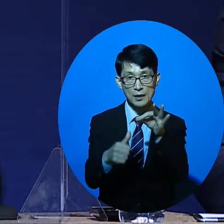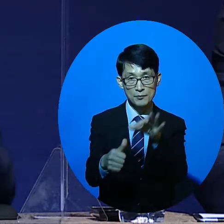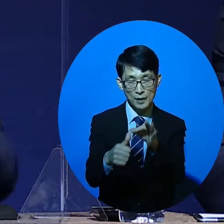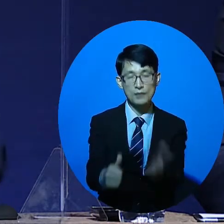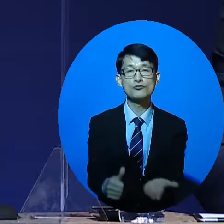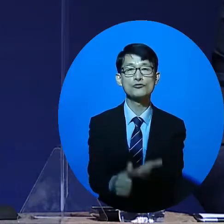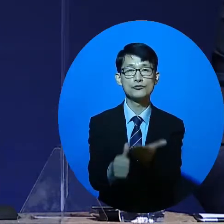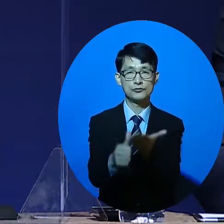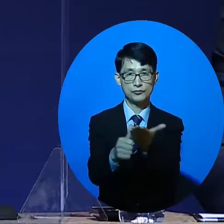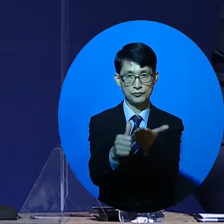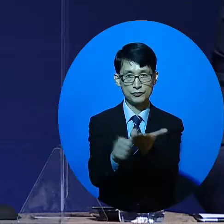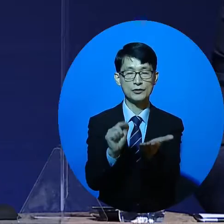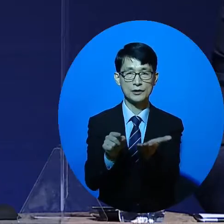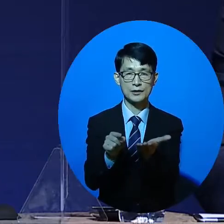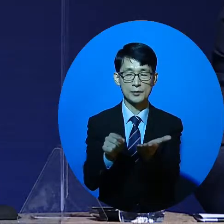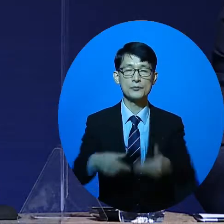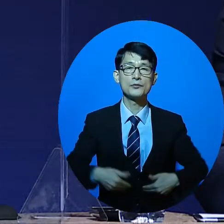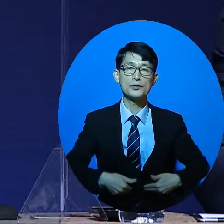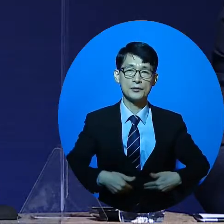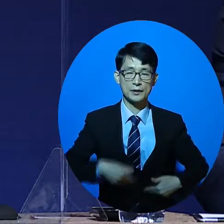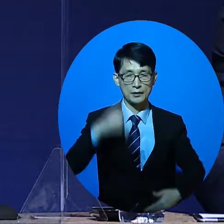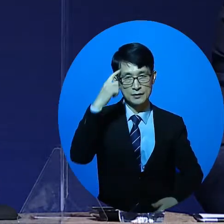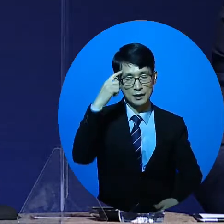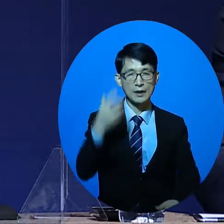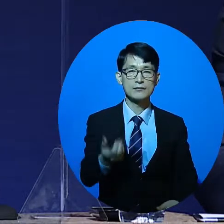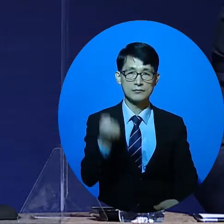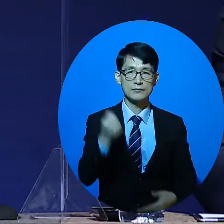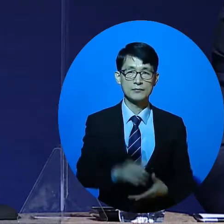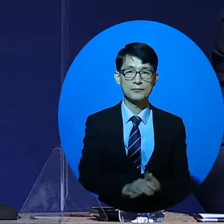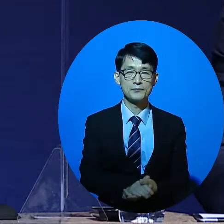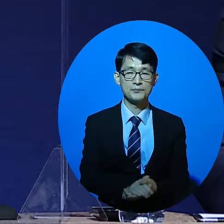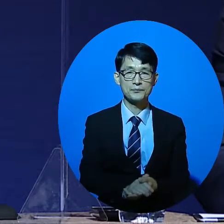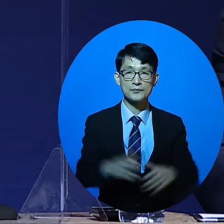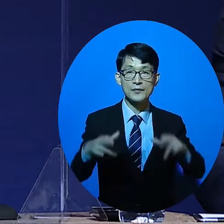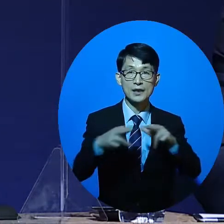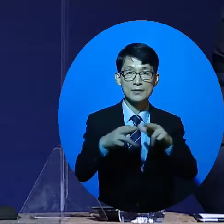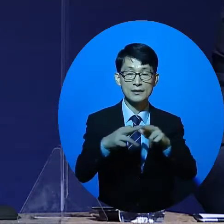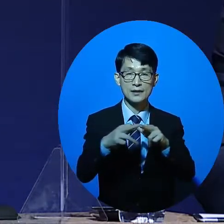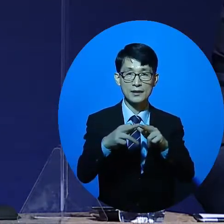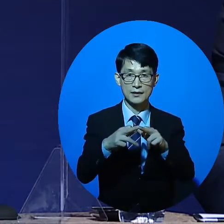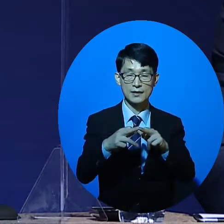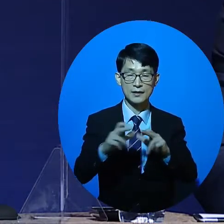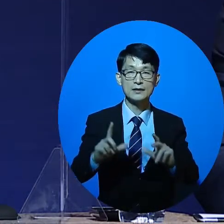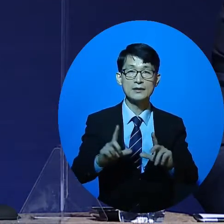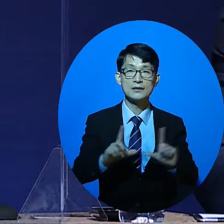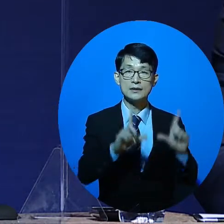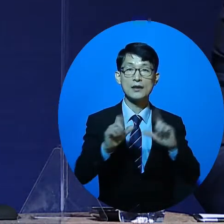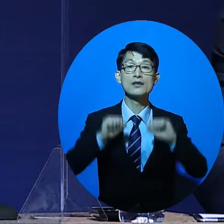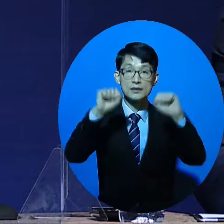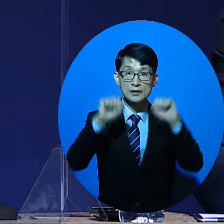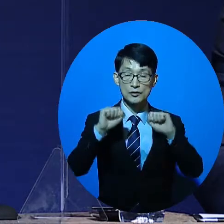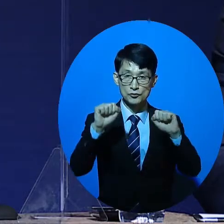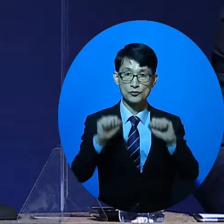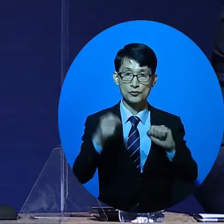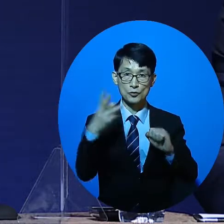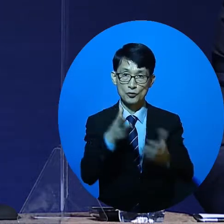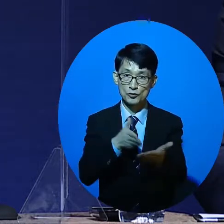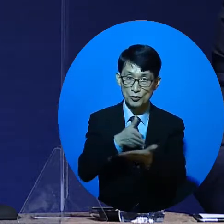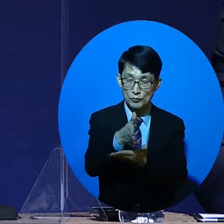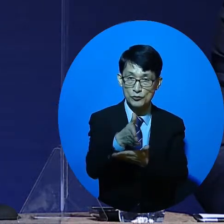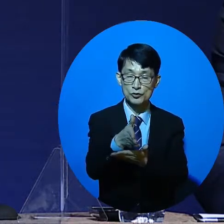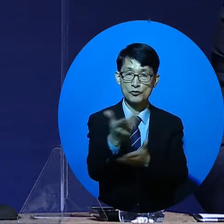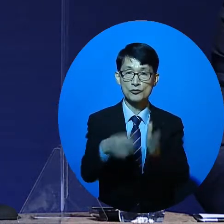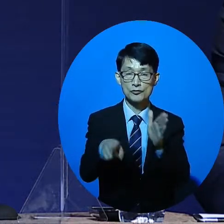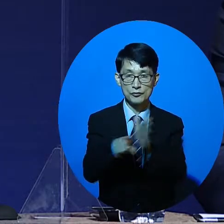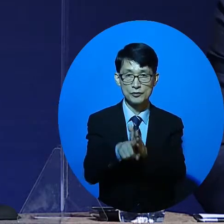이런 부분에서는 이제 우리가 장애인 체육이 좀 활성화되기 위해서는 기존적으로